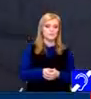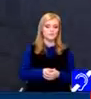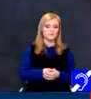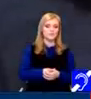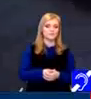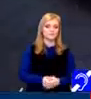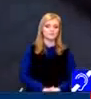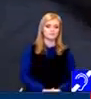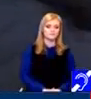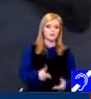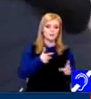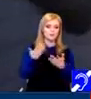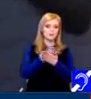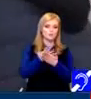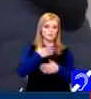Romanovs.